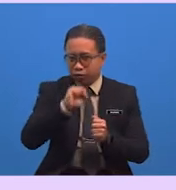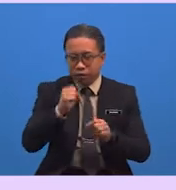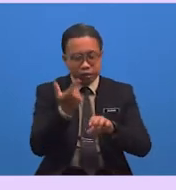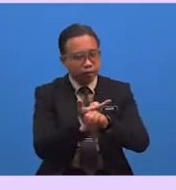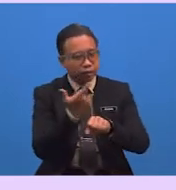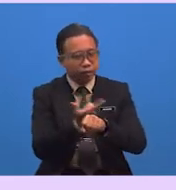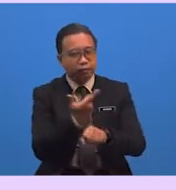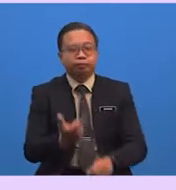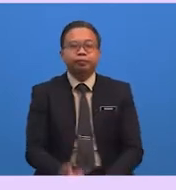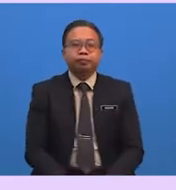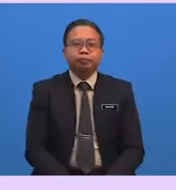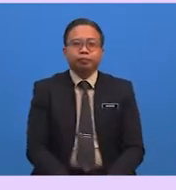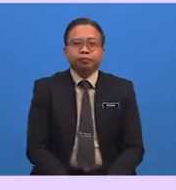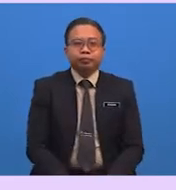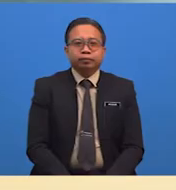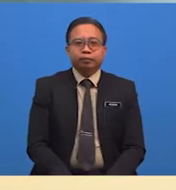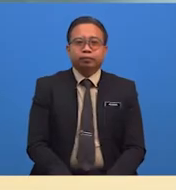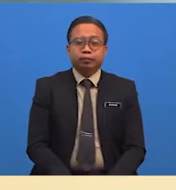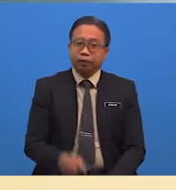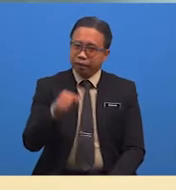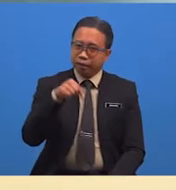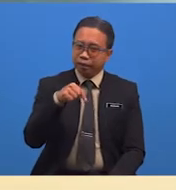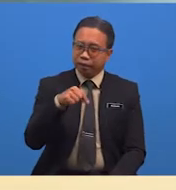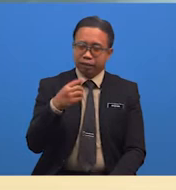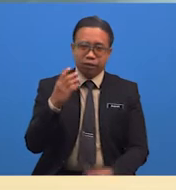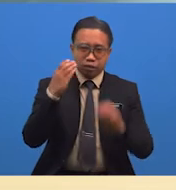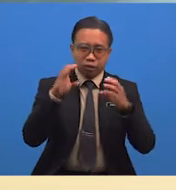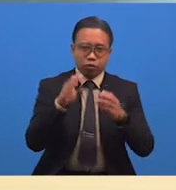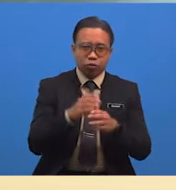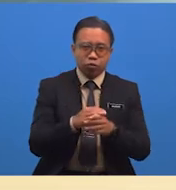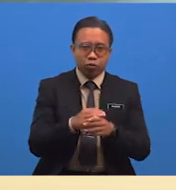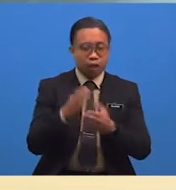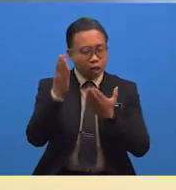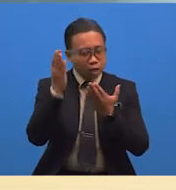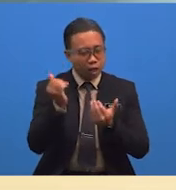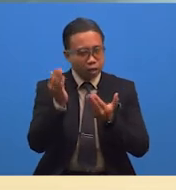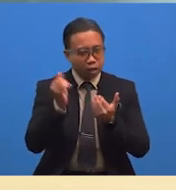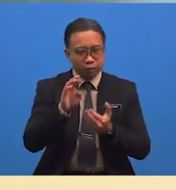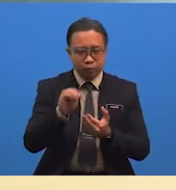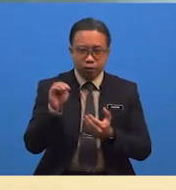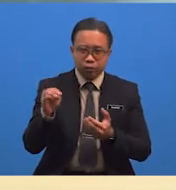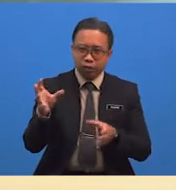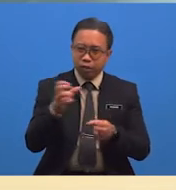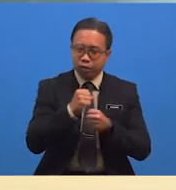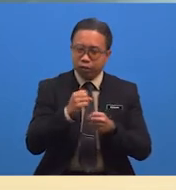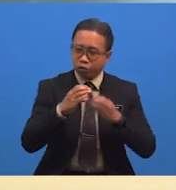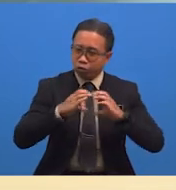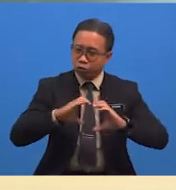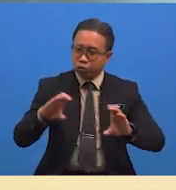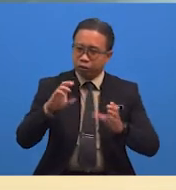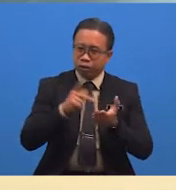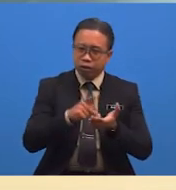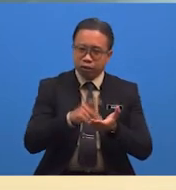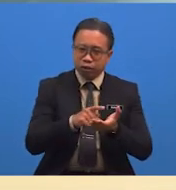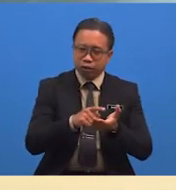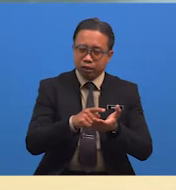soalan latihan pengukuhan. Kali ini, cikgu benar-benar harap agar murid-murid dapat cuba